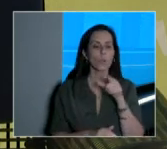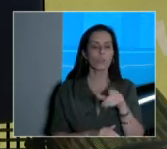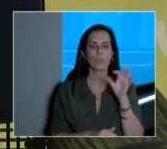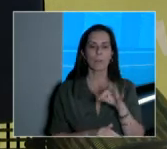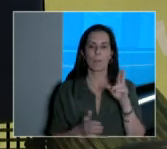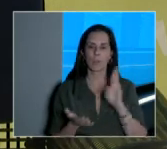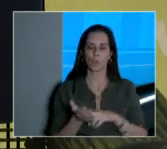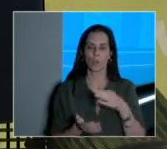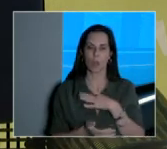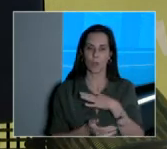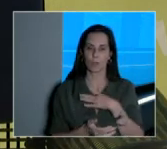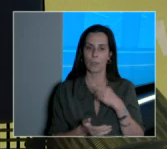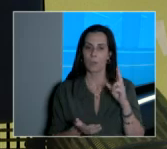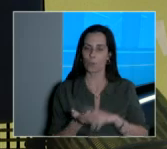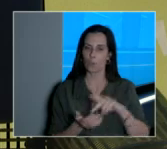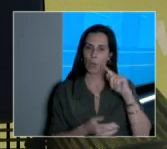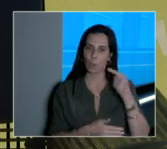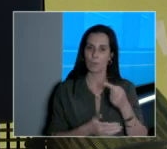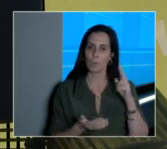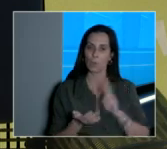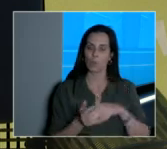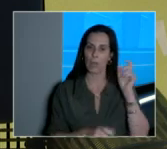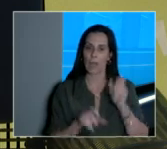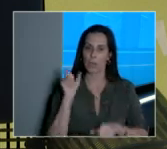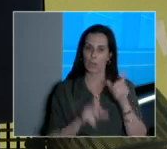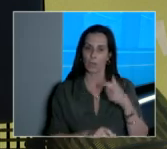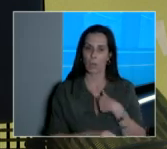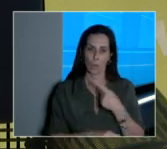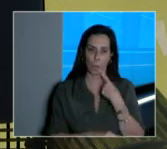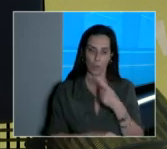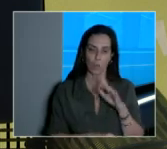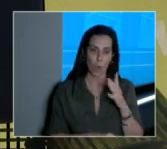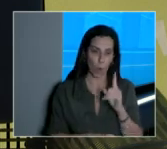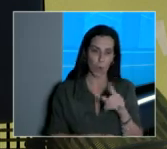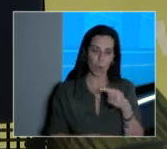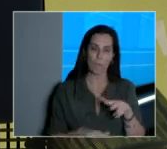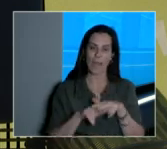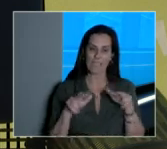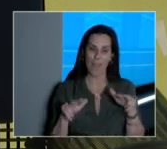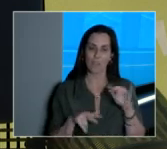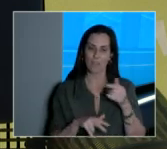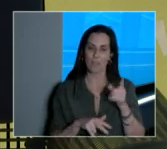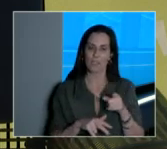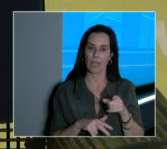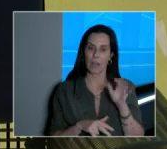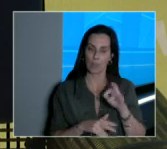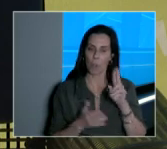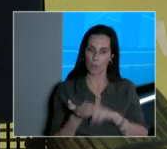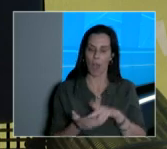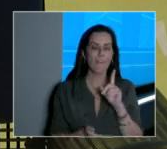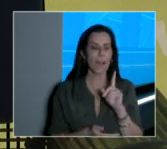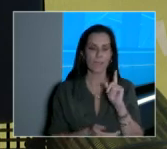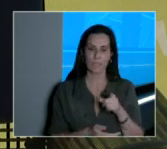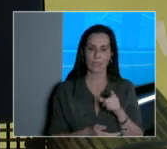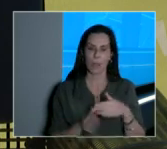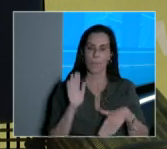תפגע בזכויות שלנו, בזכויות של מיעוטים, בזכויות של אזרחים. אנחנו אומרים שיכול להיות מצב שכן צריך לפגוע בזכויות, אבל אז